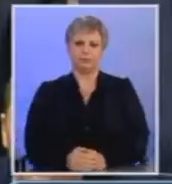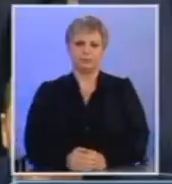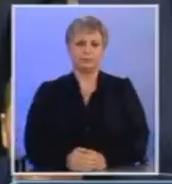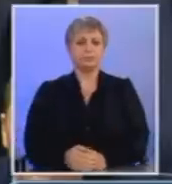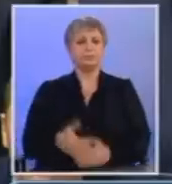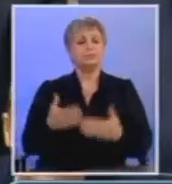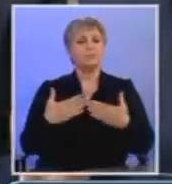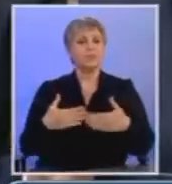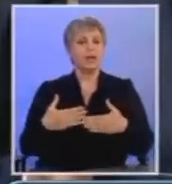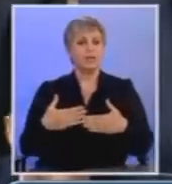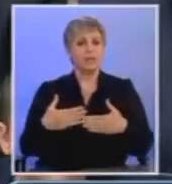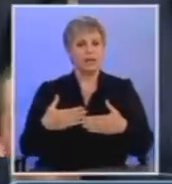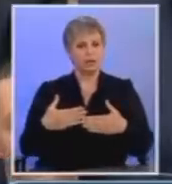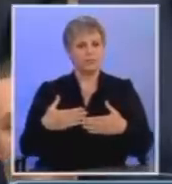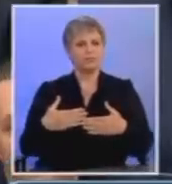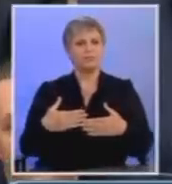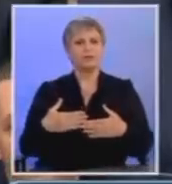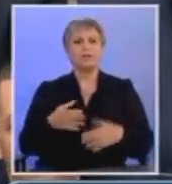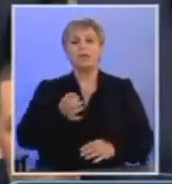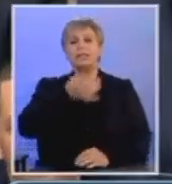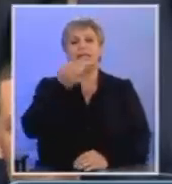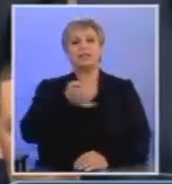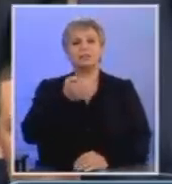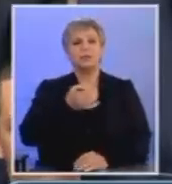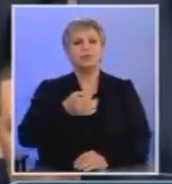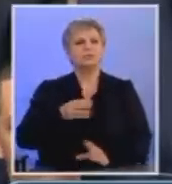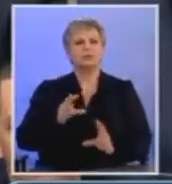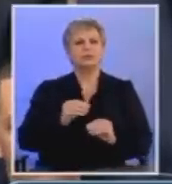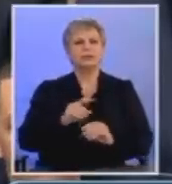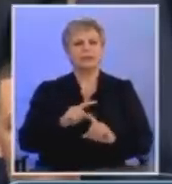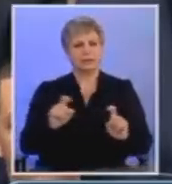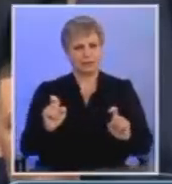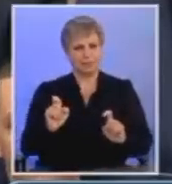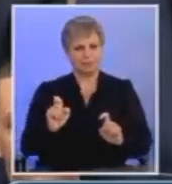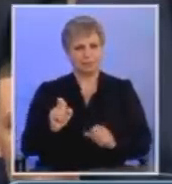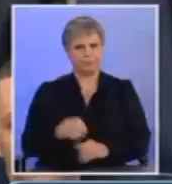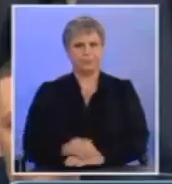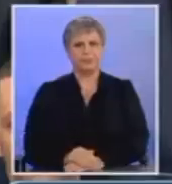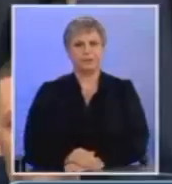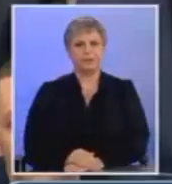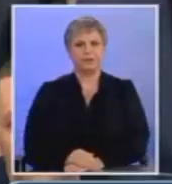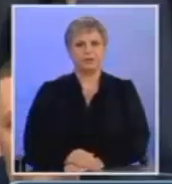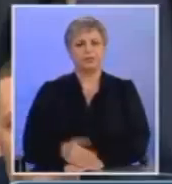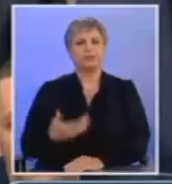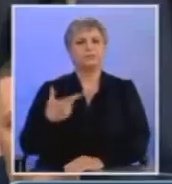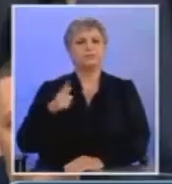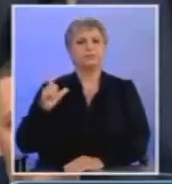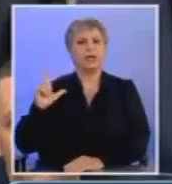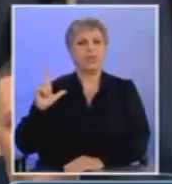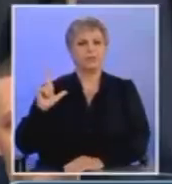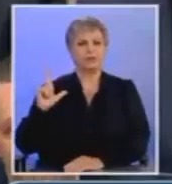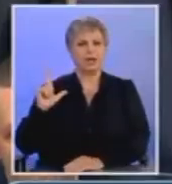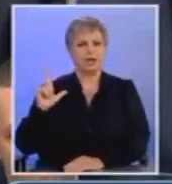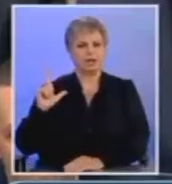Θα ήθελα στο σημείο αυτό να σας αναφέρω ένα γεγονός. Τη Δευτέρα, σε σχέση με